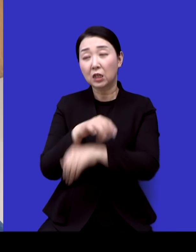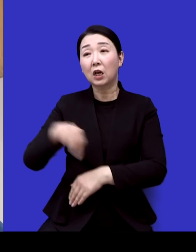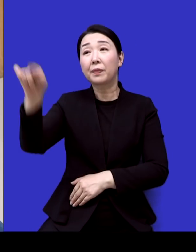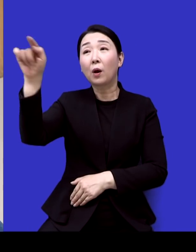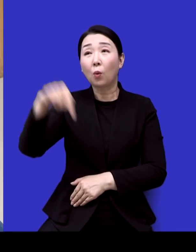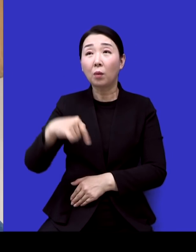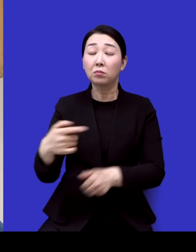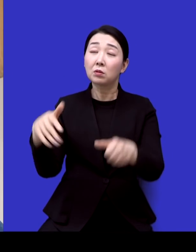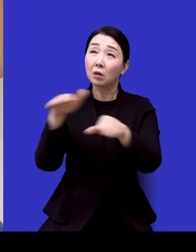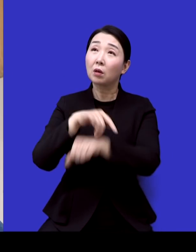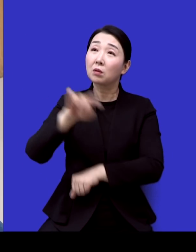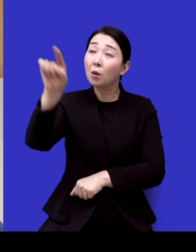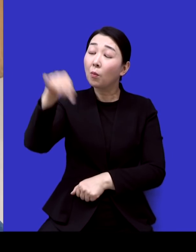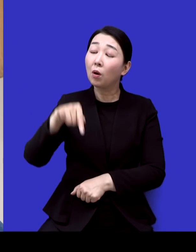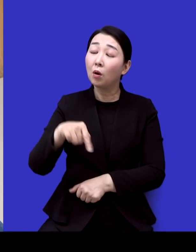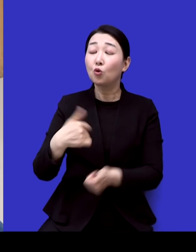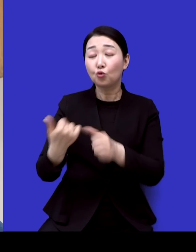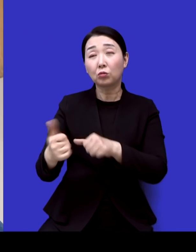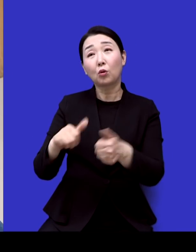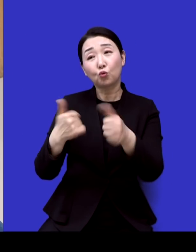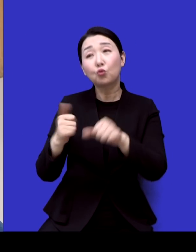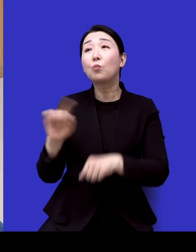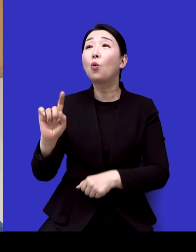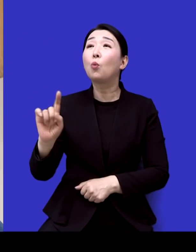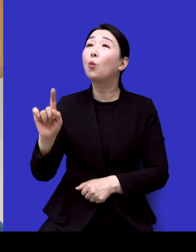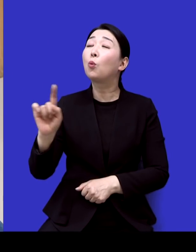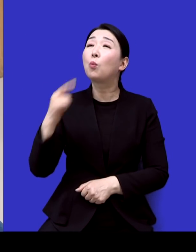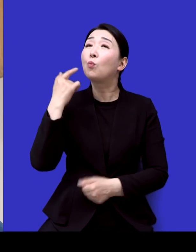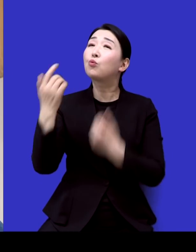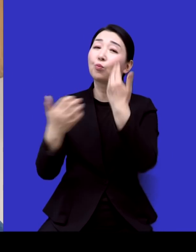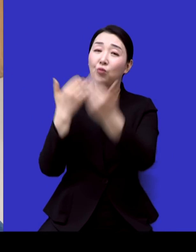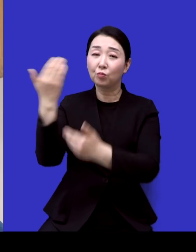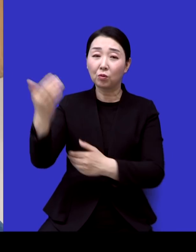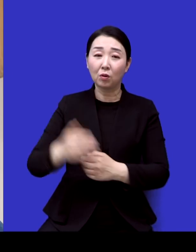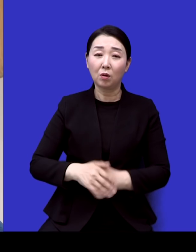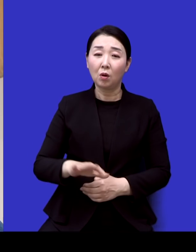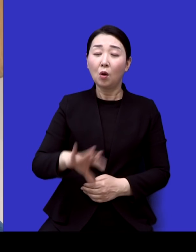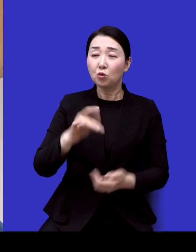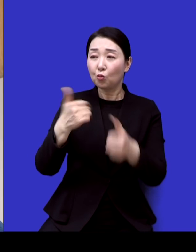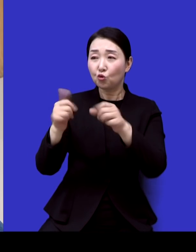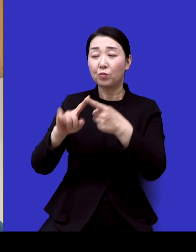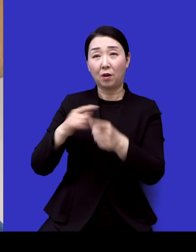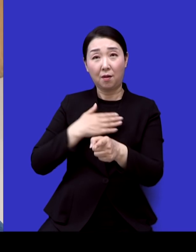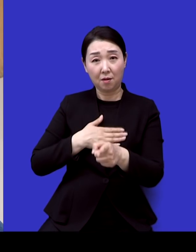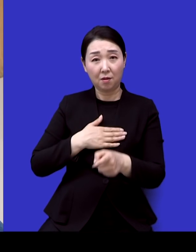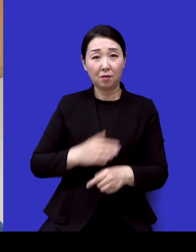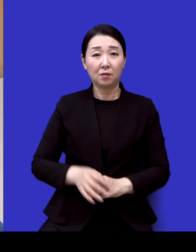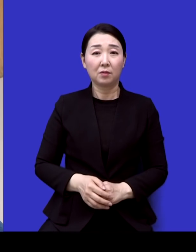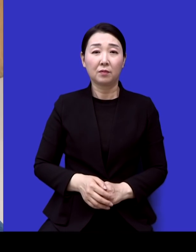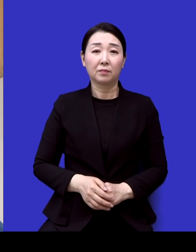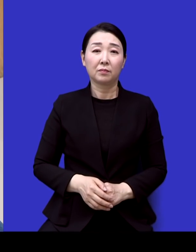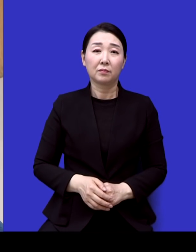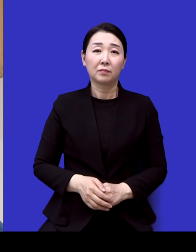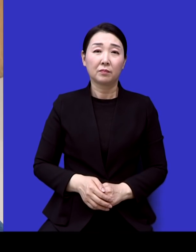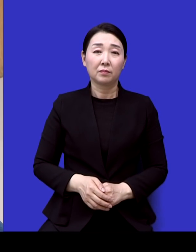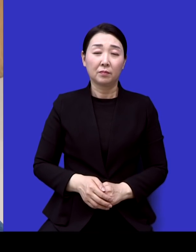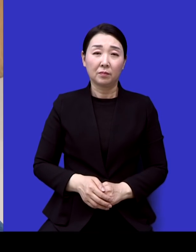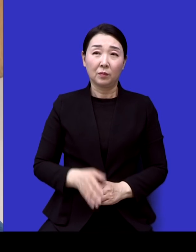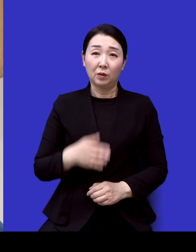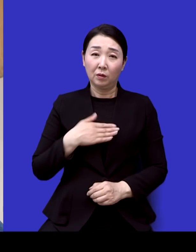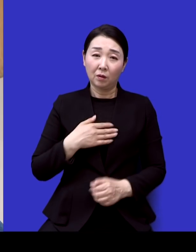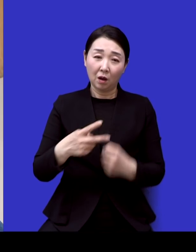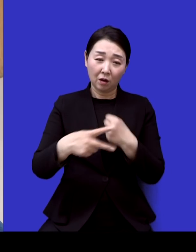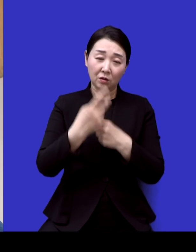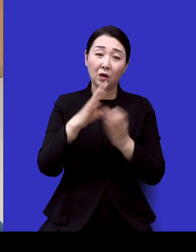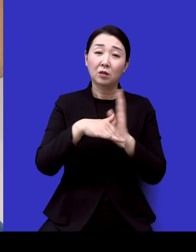뭐야? 돌아가셨어. 돌아간 게 뭐야? 죽음이 뭐야? 그래서 처음으로 죽음이란 걸 알게 됐는데 제가 2학년 때는